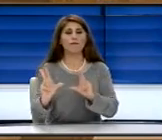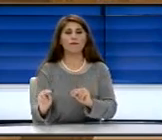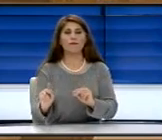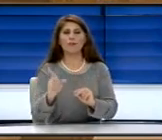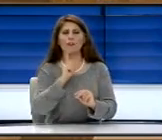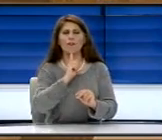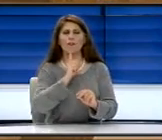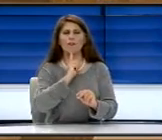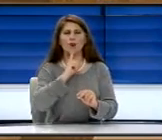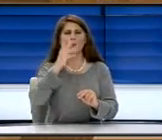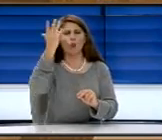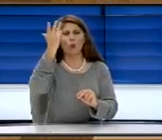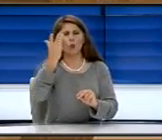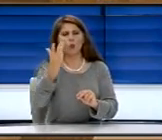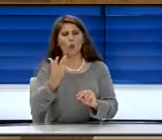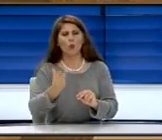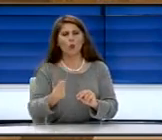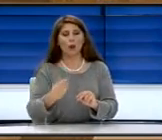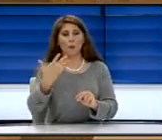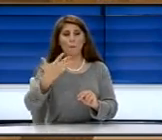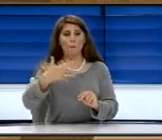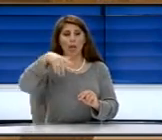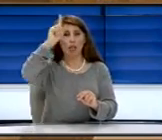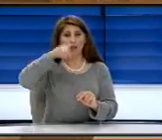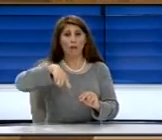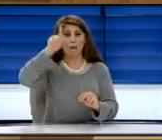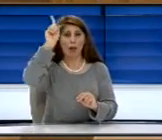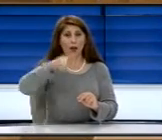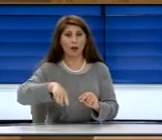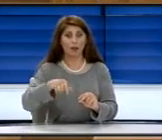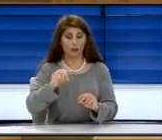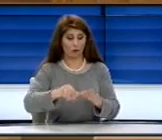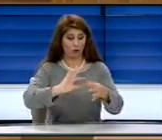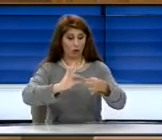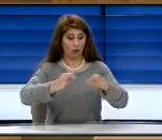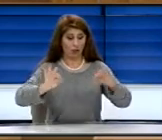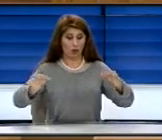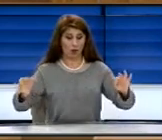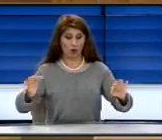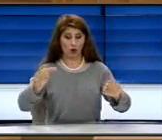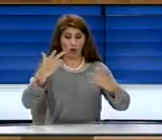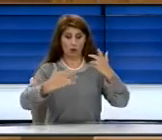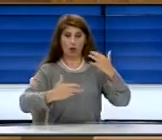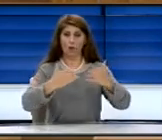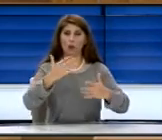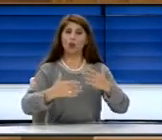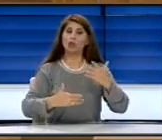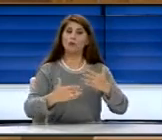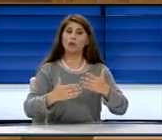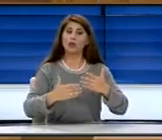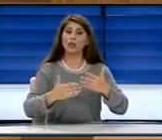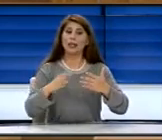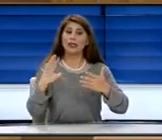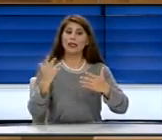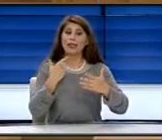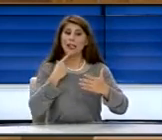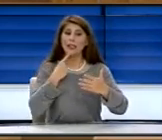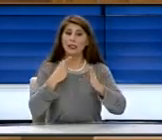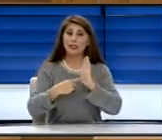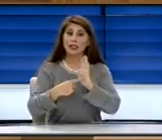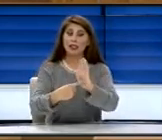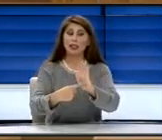κασέτα 5 μέρες τώρα, ότι είναι ένας ιστορικός προϋπολογισμός, γιατί σηματοδοτεί το τέλος